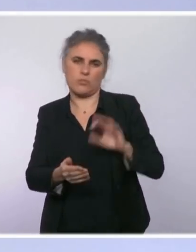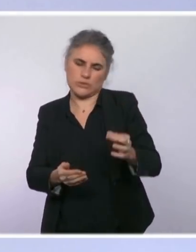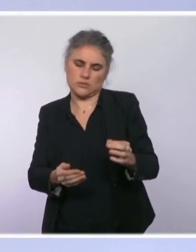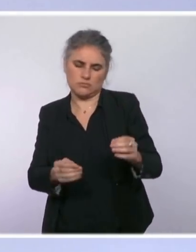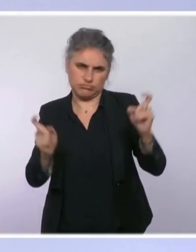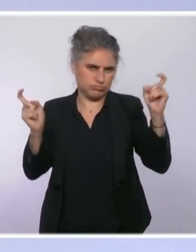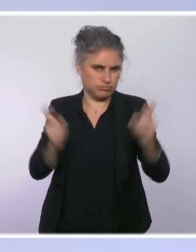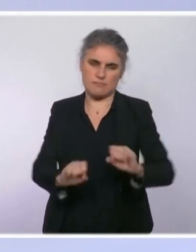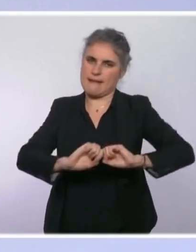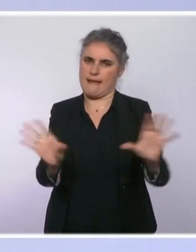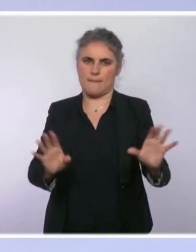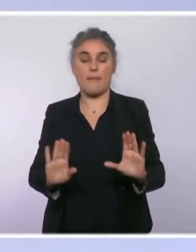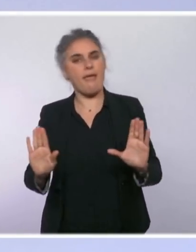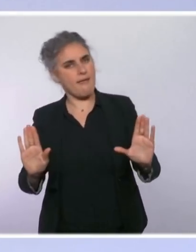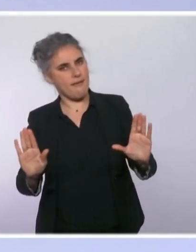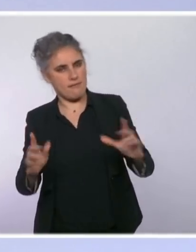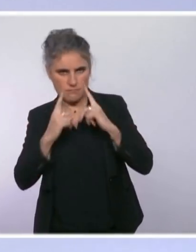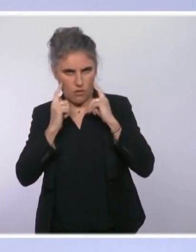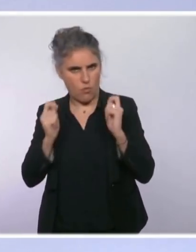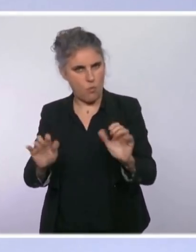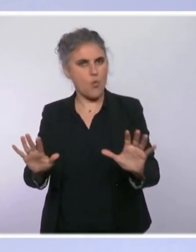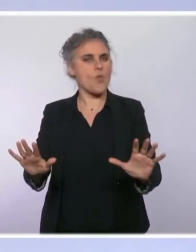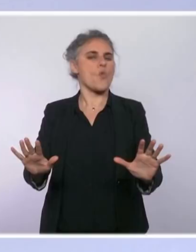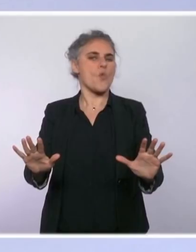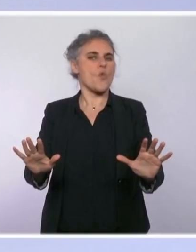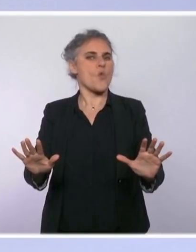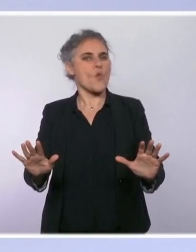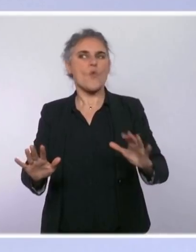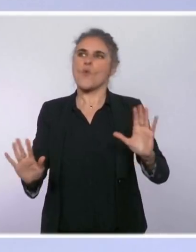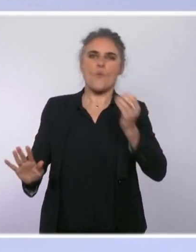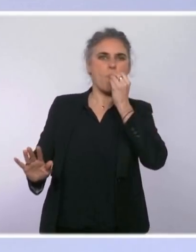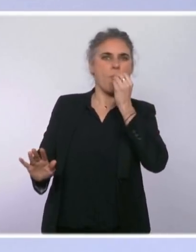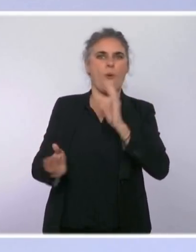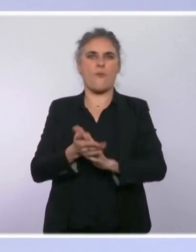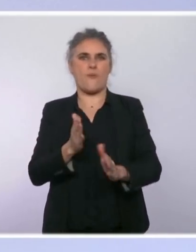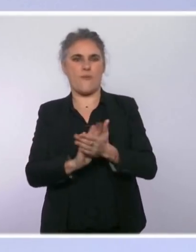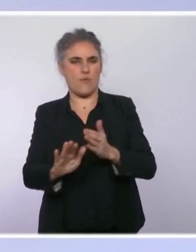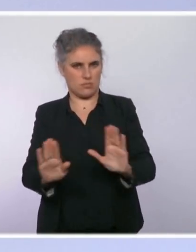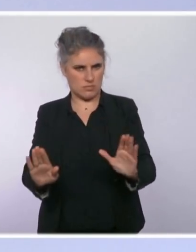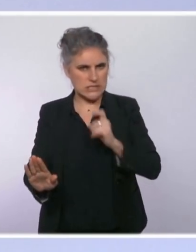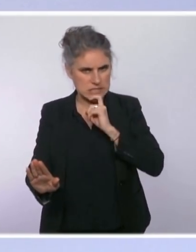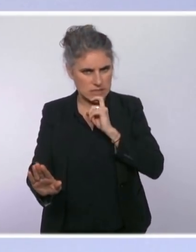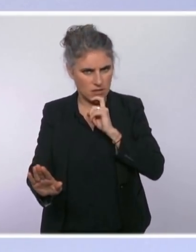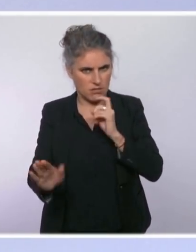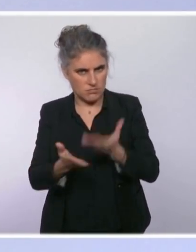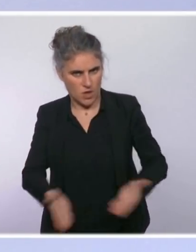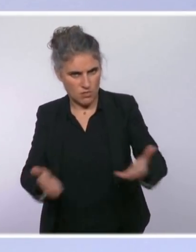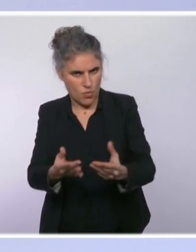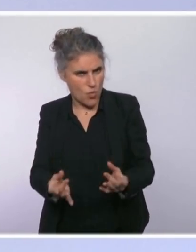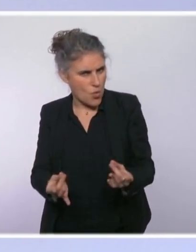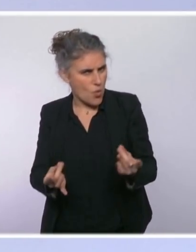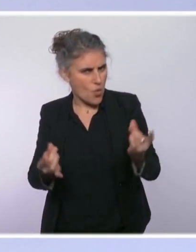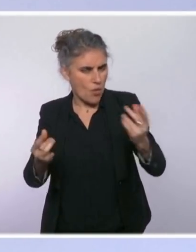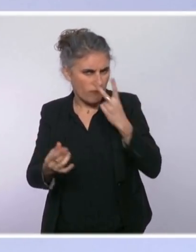sommes. Cependant, gardons-nous bien de fanfaronner, car l'équilibre reste fragile. Le virus nous a montré plusieurs fois sa capacité à